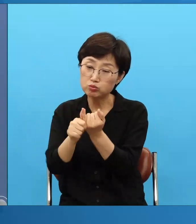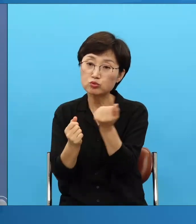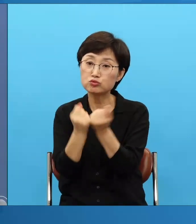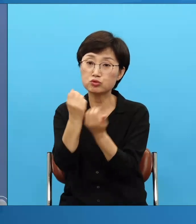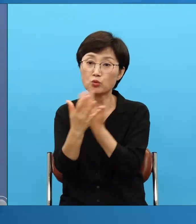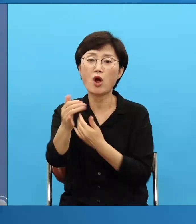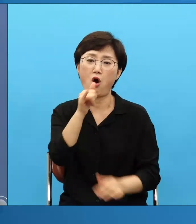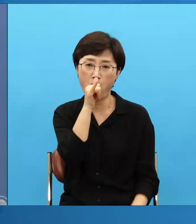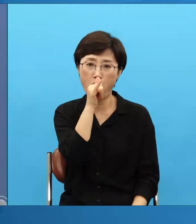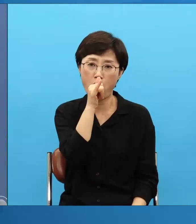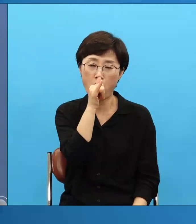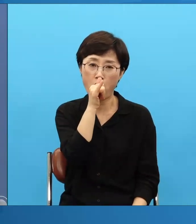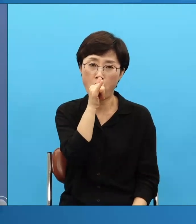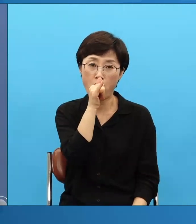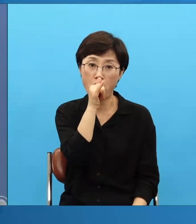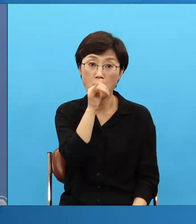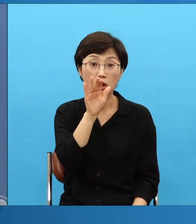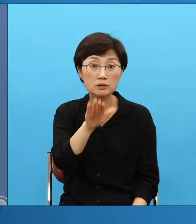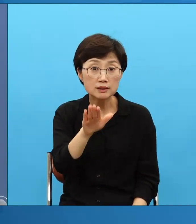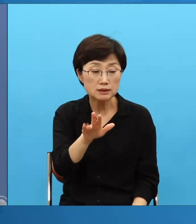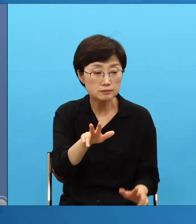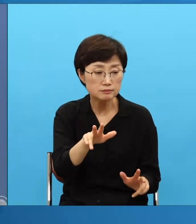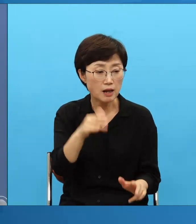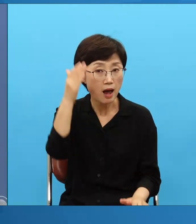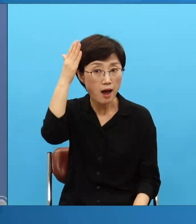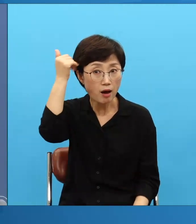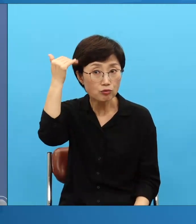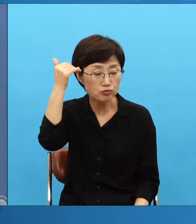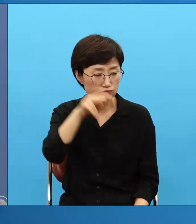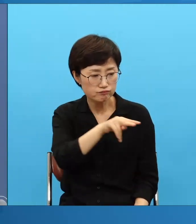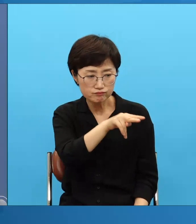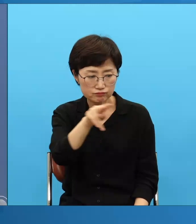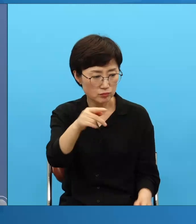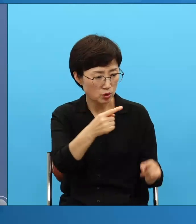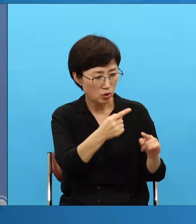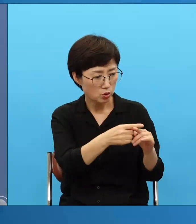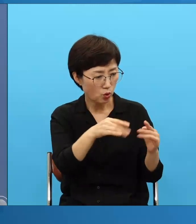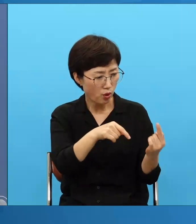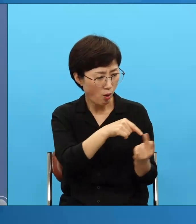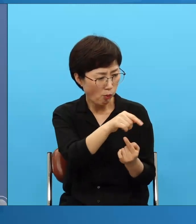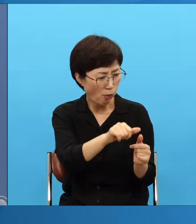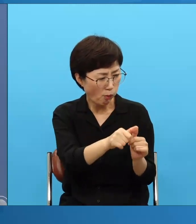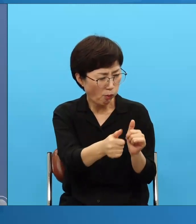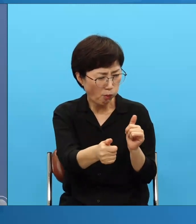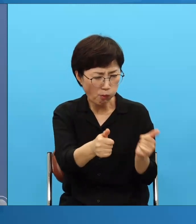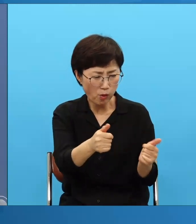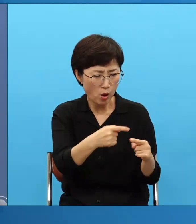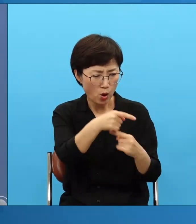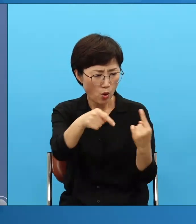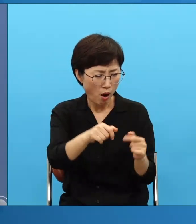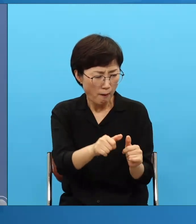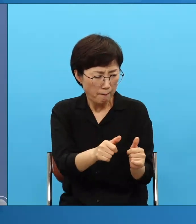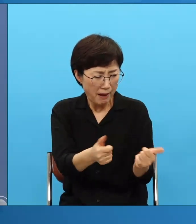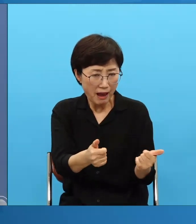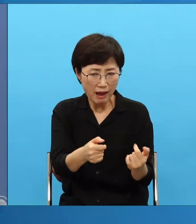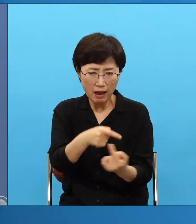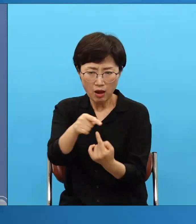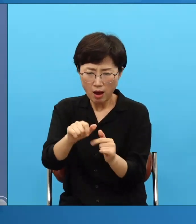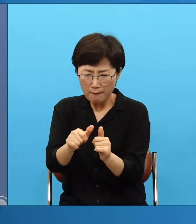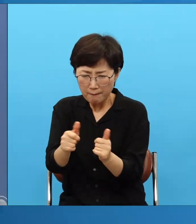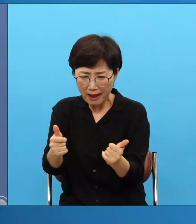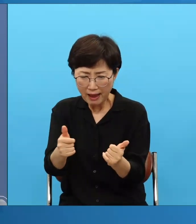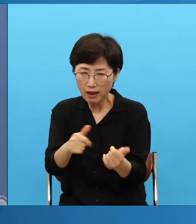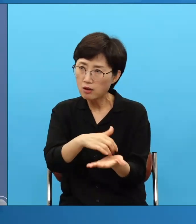말이죠 교회가 안 돼가지고 이 어려움 당하는 교회가 70%. Now, 이게 next week 말이 we 됩니까? have our